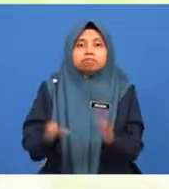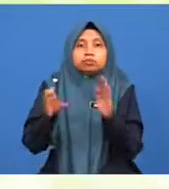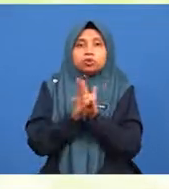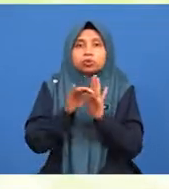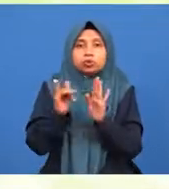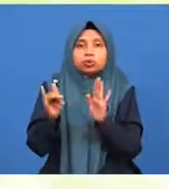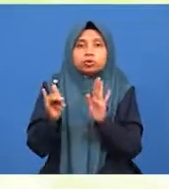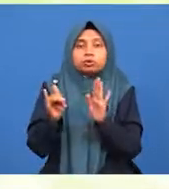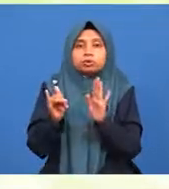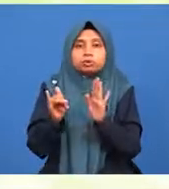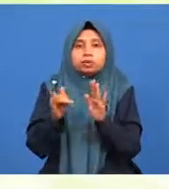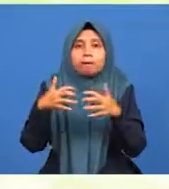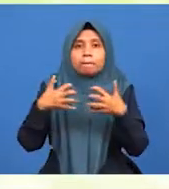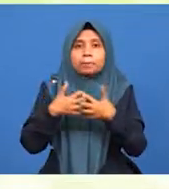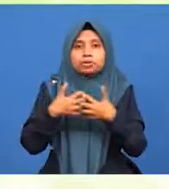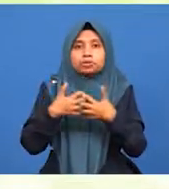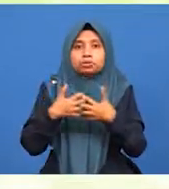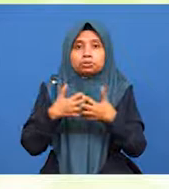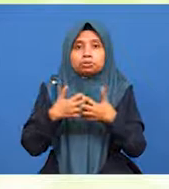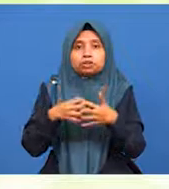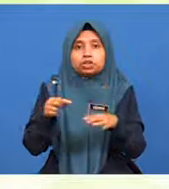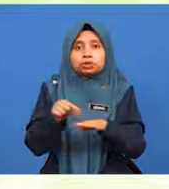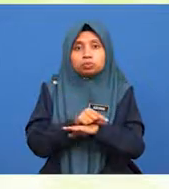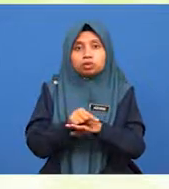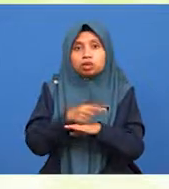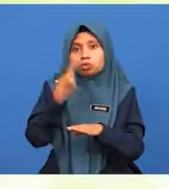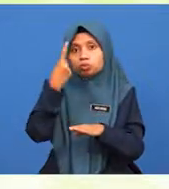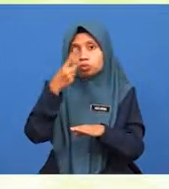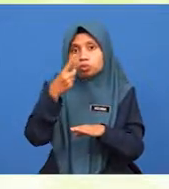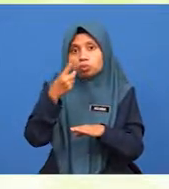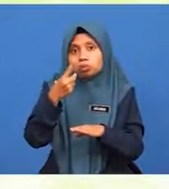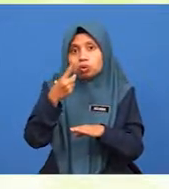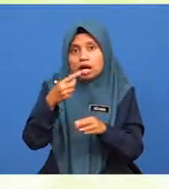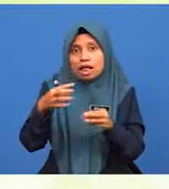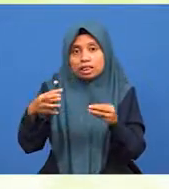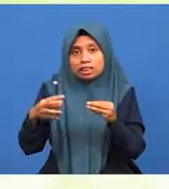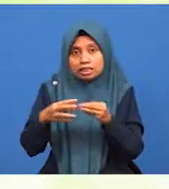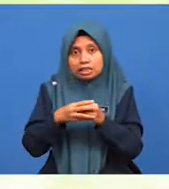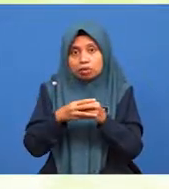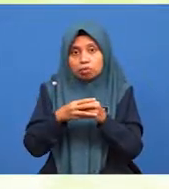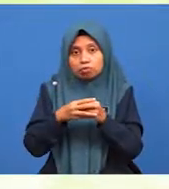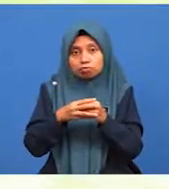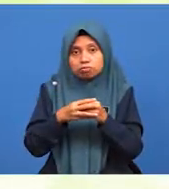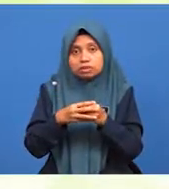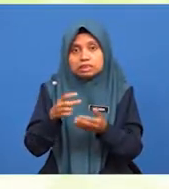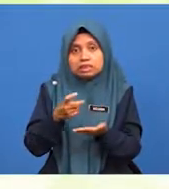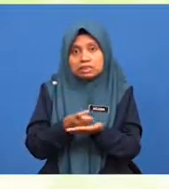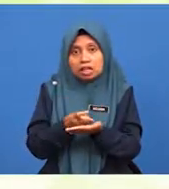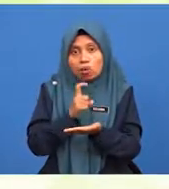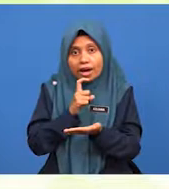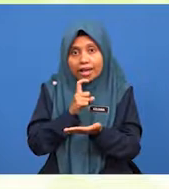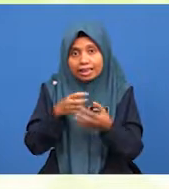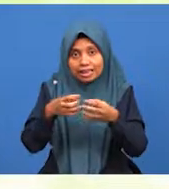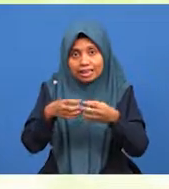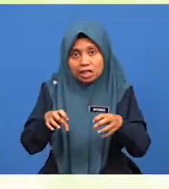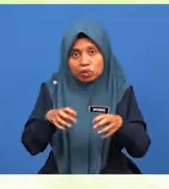Contohnya, penjodoh bilangan biji digunakan untuk terung, cawan, telur